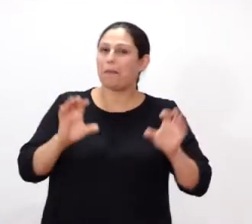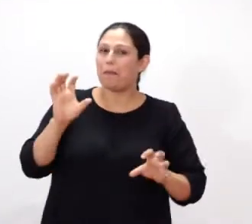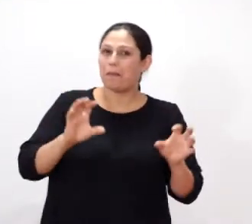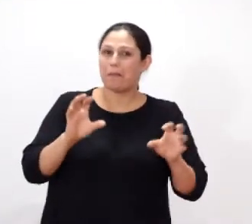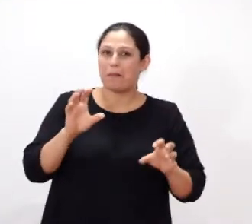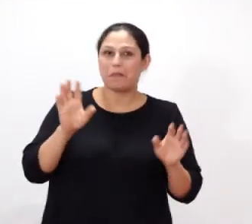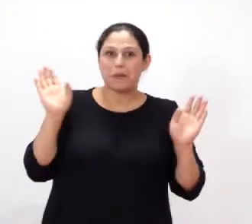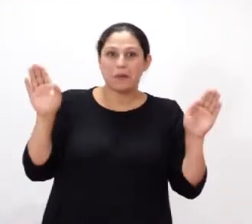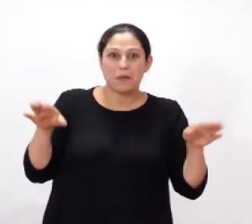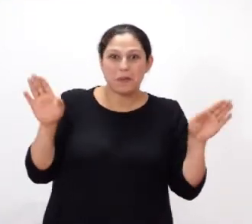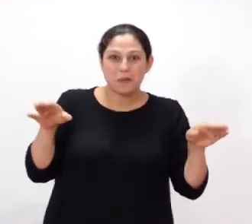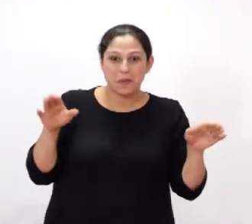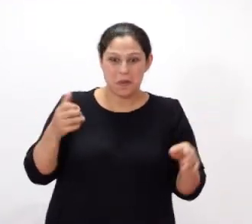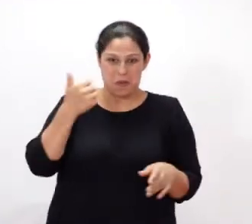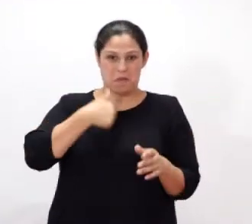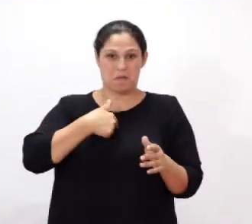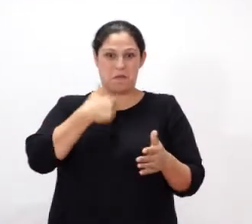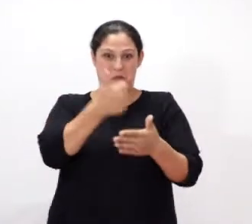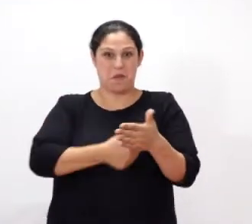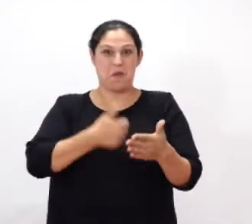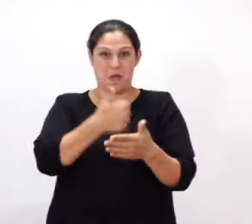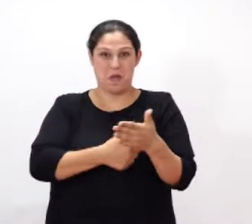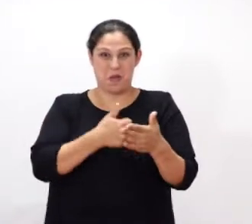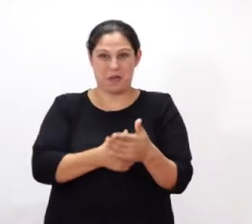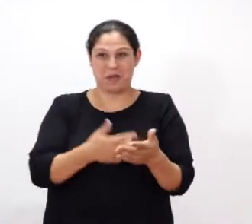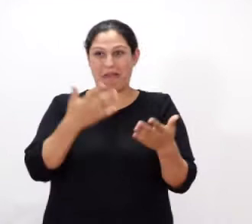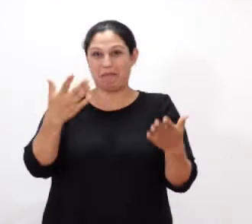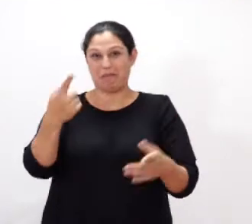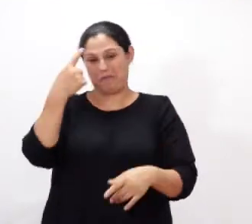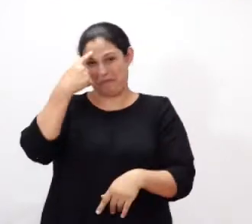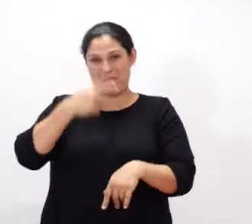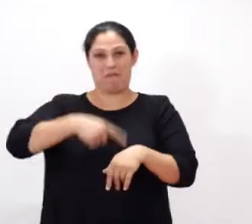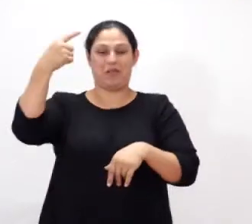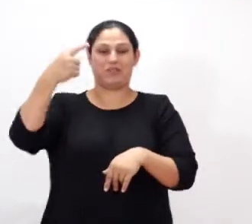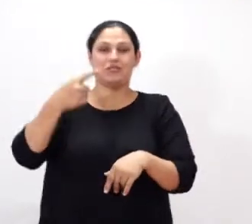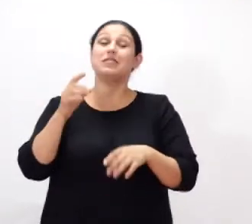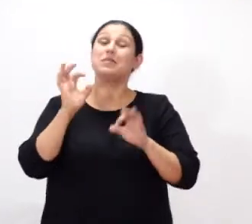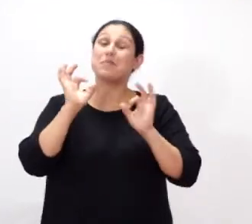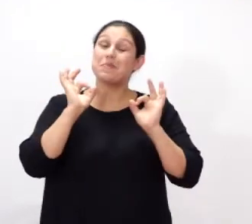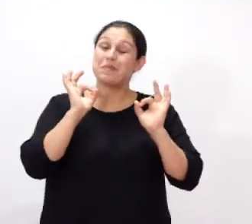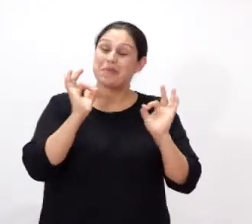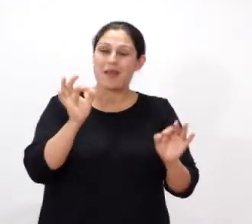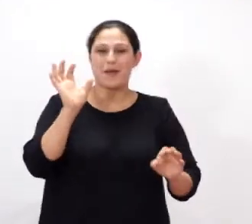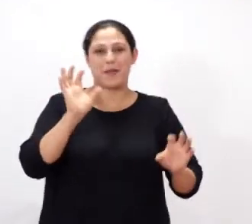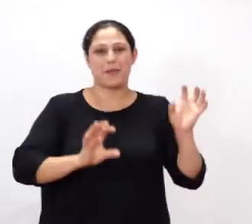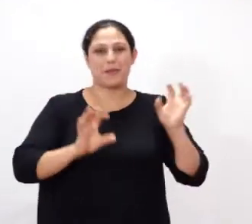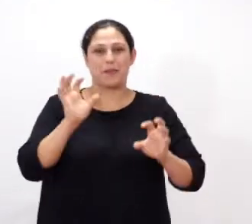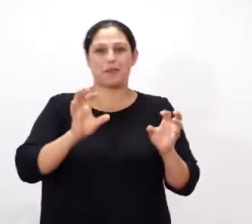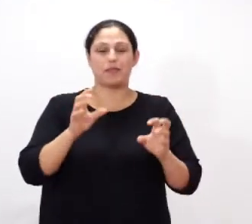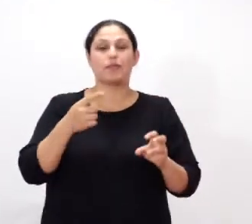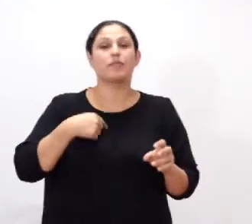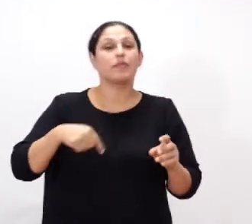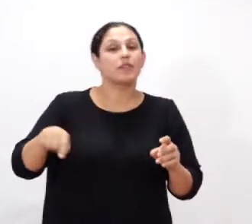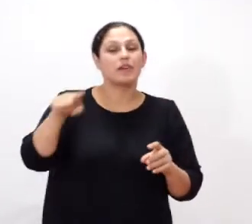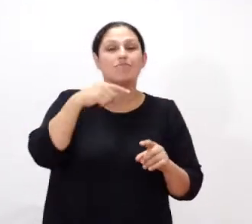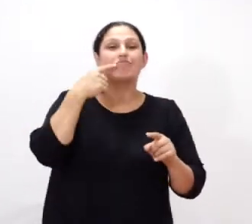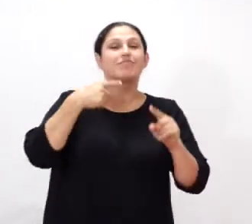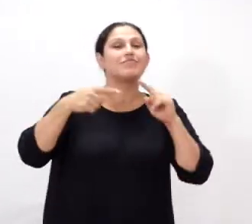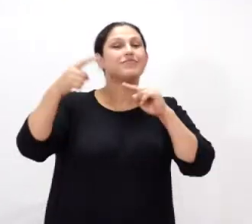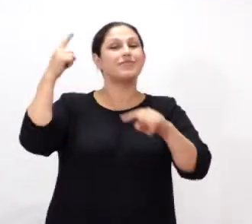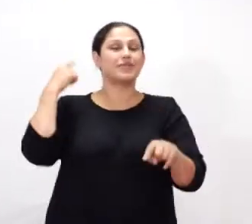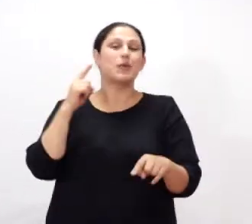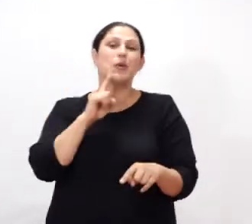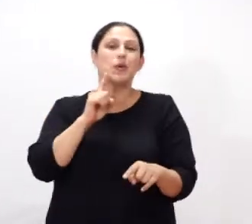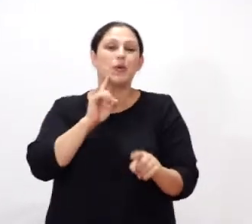این توتی خودش را تعریف کرده باب شده است درست پنده ما در سوی گذشته هم گفته